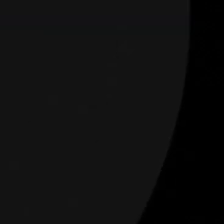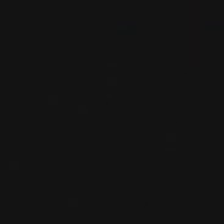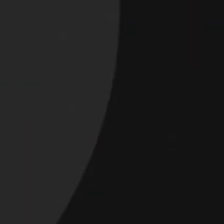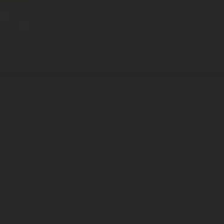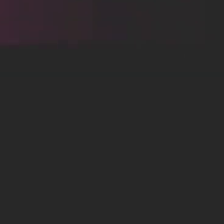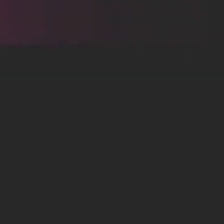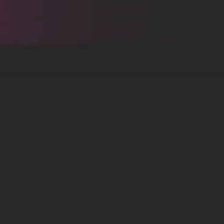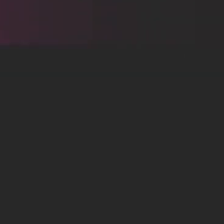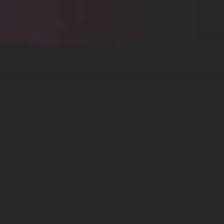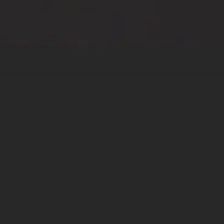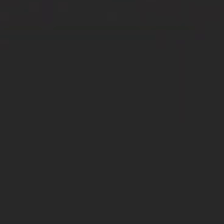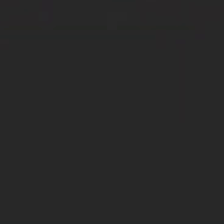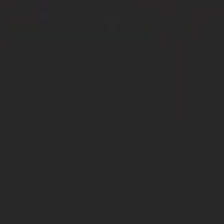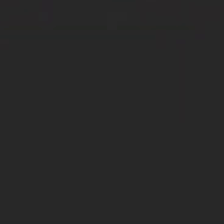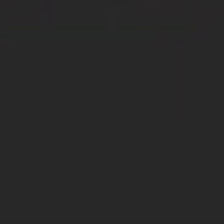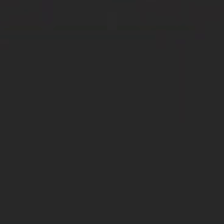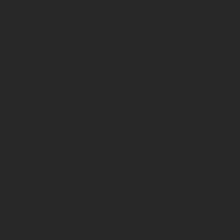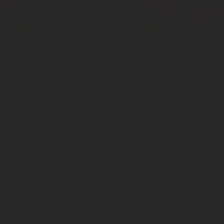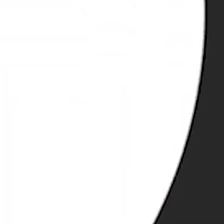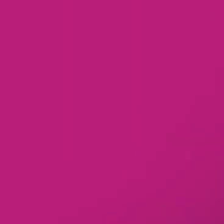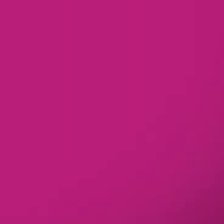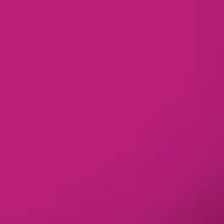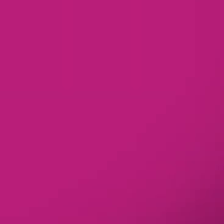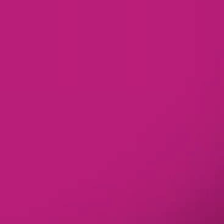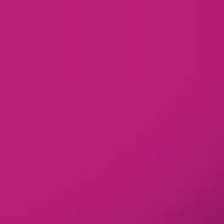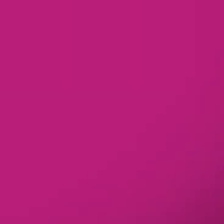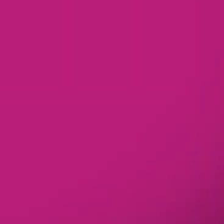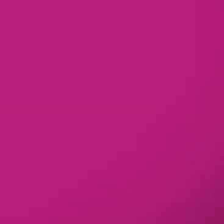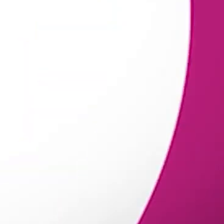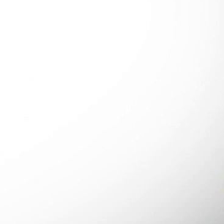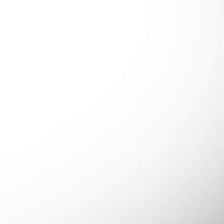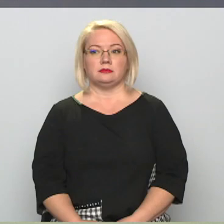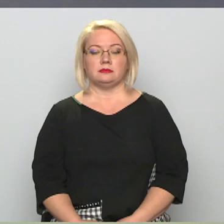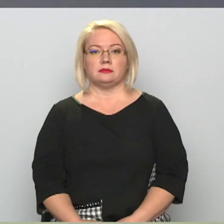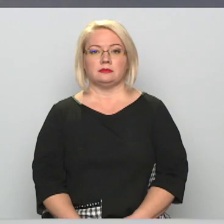Re! Viss ēters ir te!